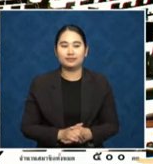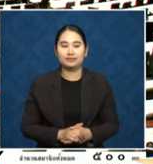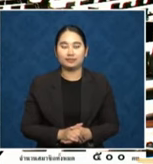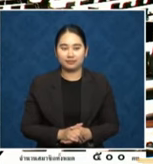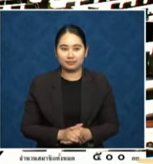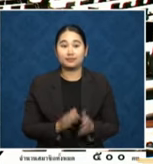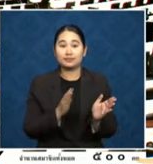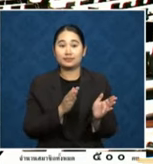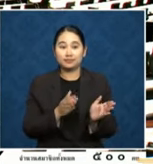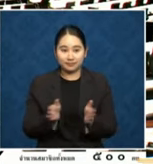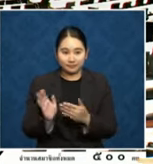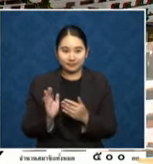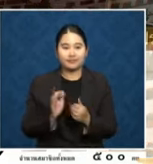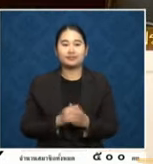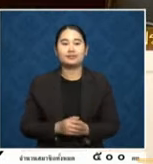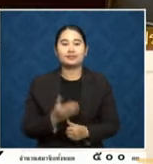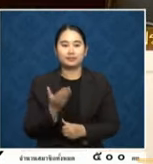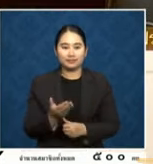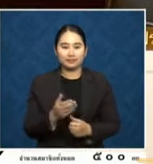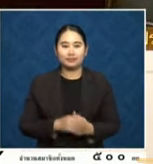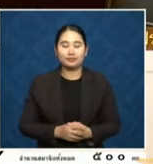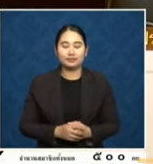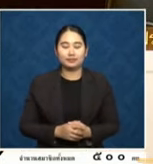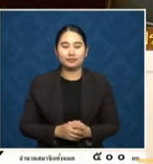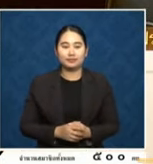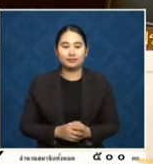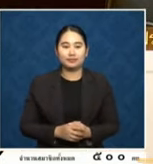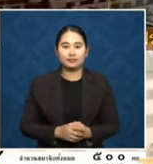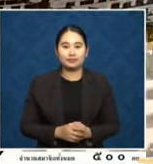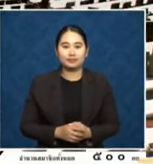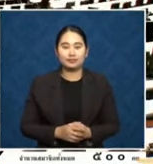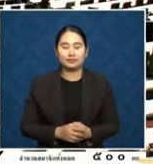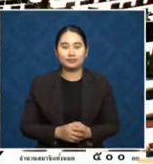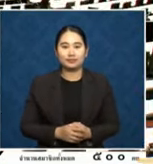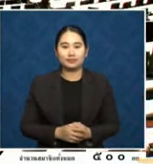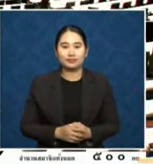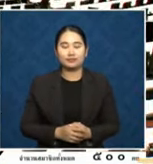อนุญาตข้ามนะครับเชิญท่านยุทธการรัตนมาศครับ